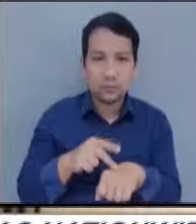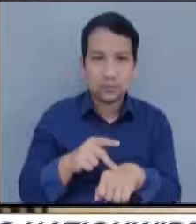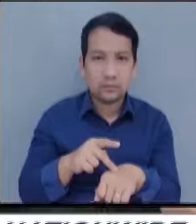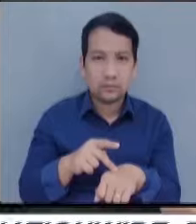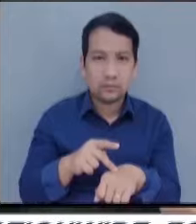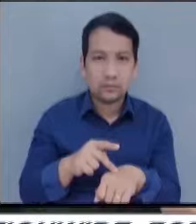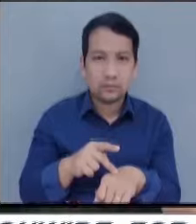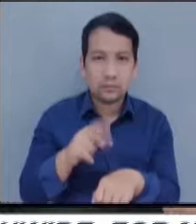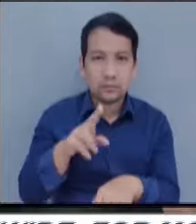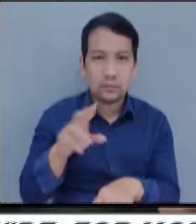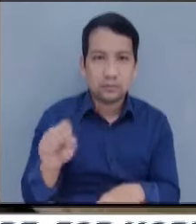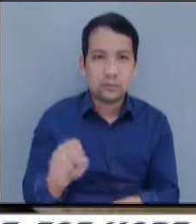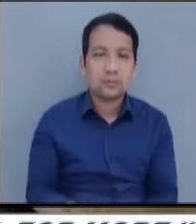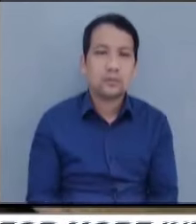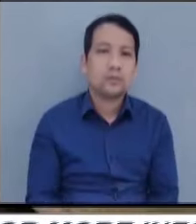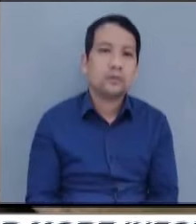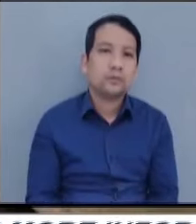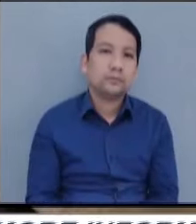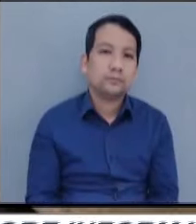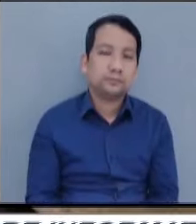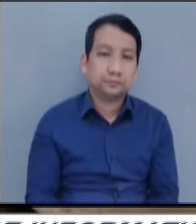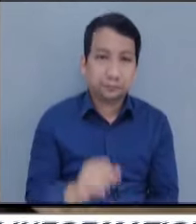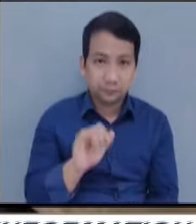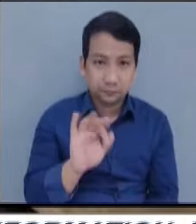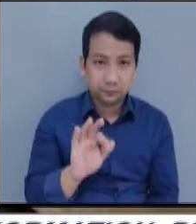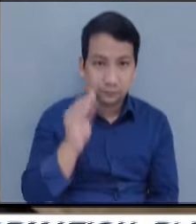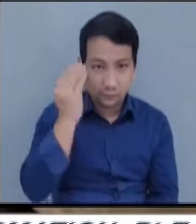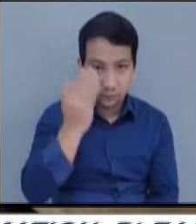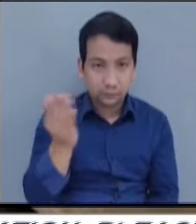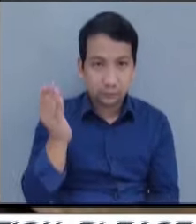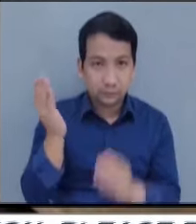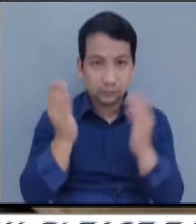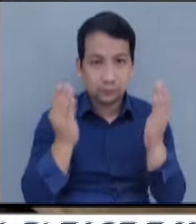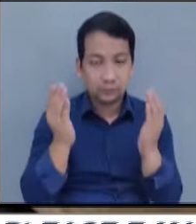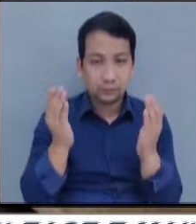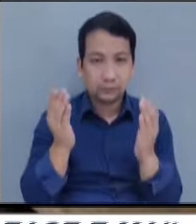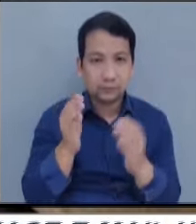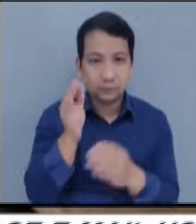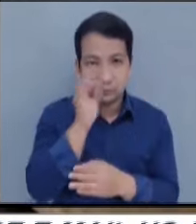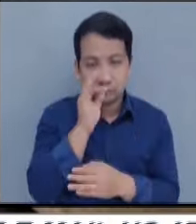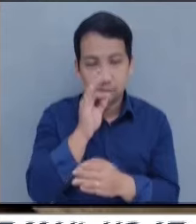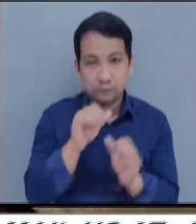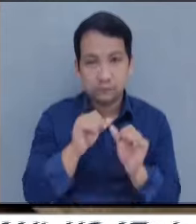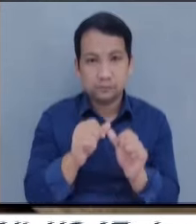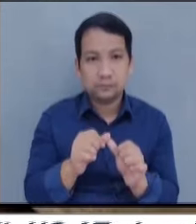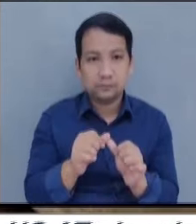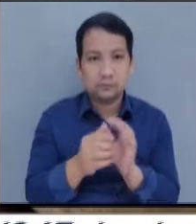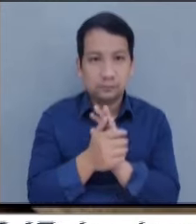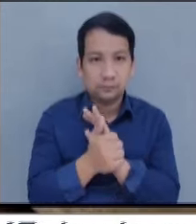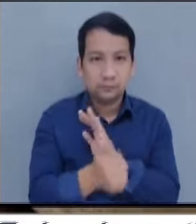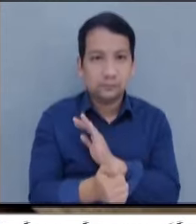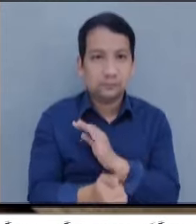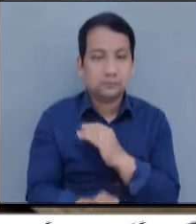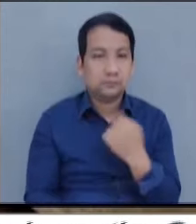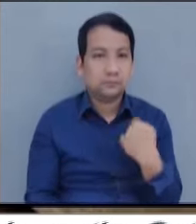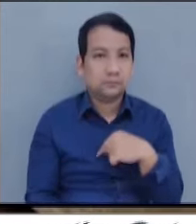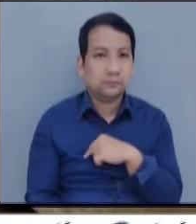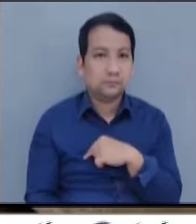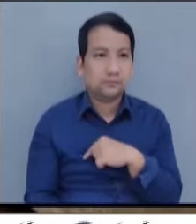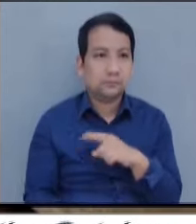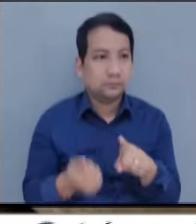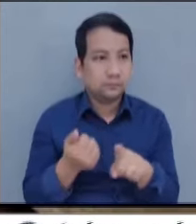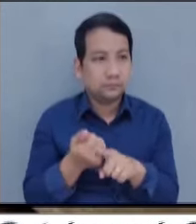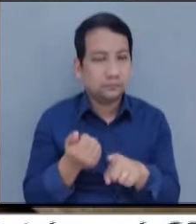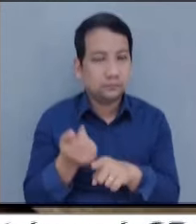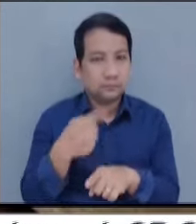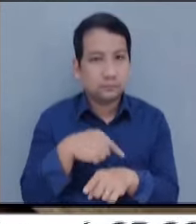Unidos if any serviceman philipino serviceman is killed by an attack from any foreign